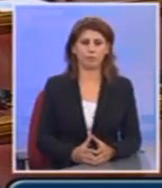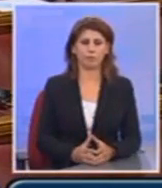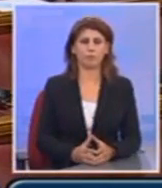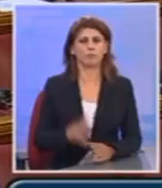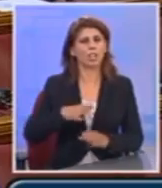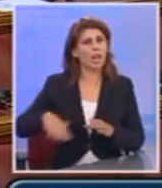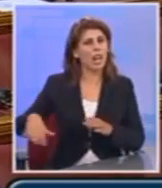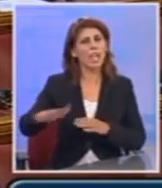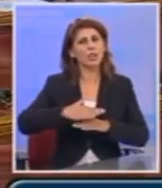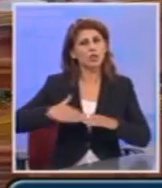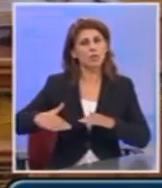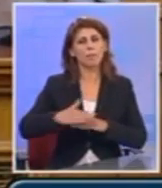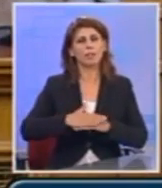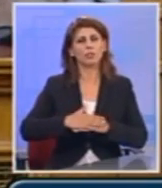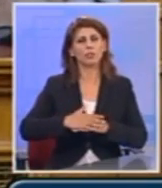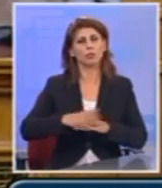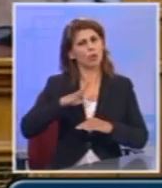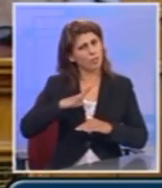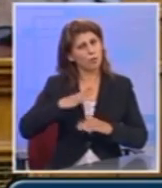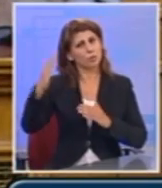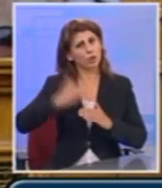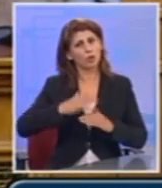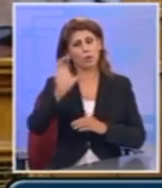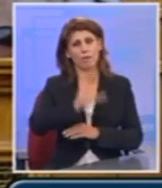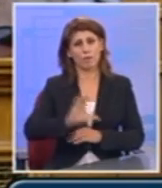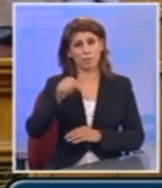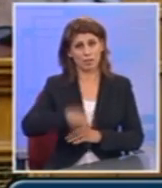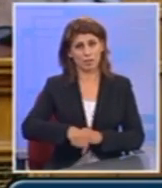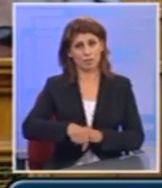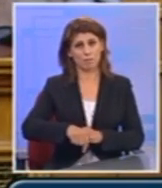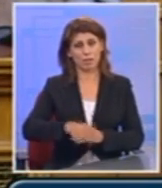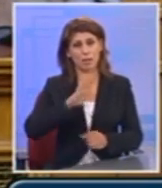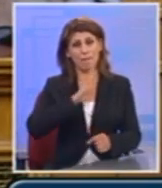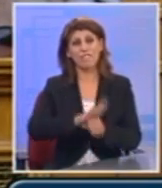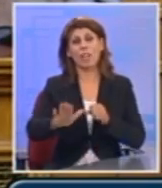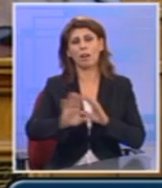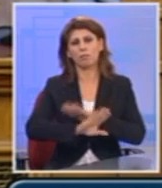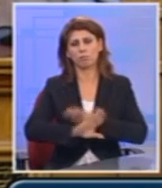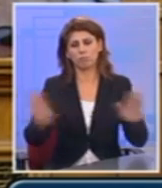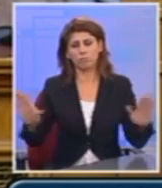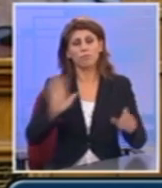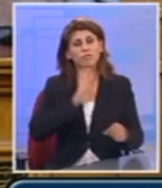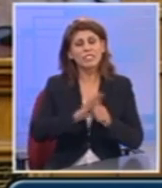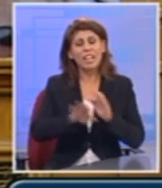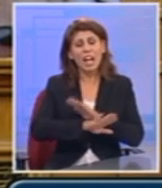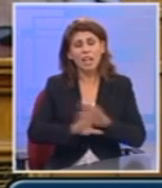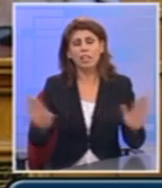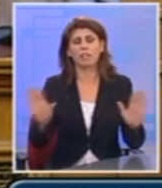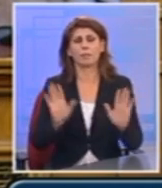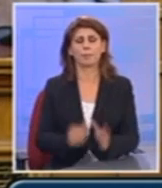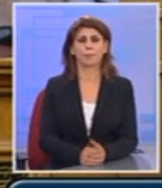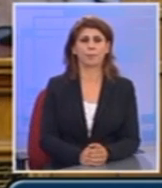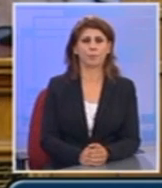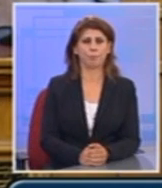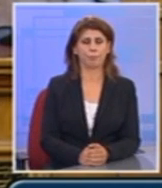λαϊκών στρωμάτων των λαών της νοτου ευρώπης και σήμερα λέμε αρκεί φτάνει φτάνει πια